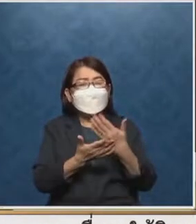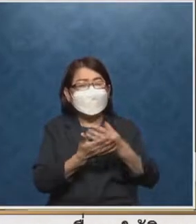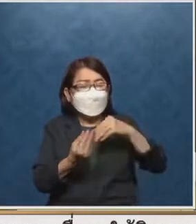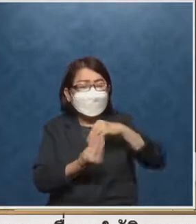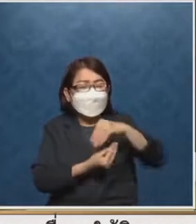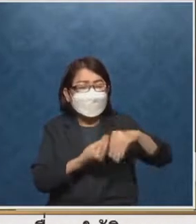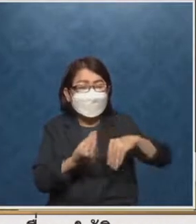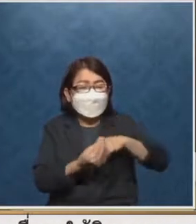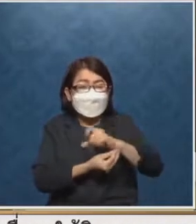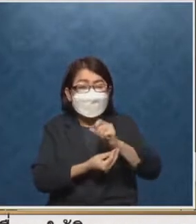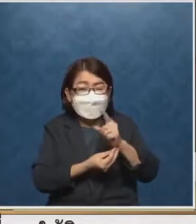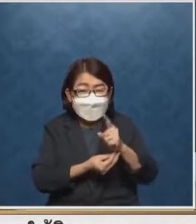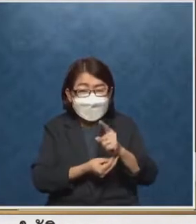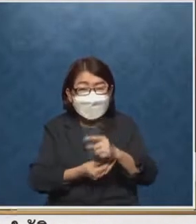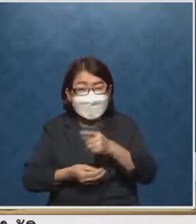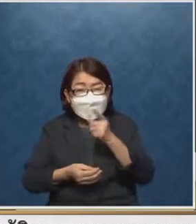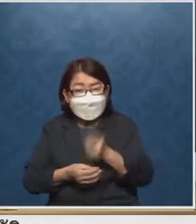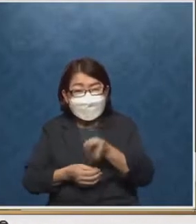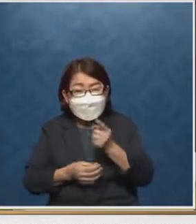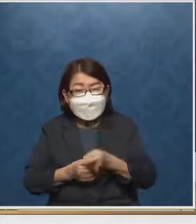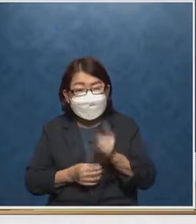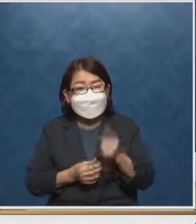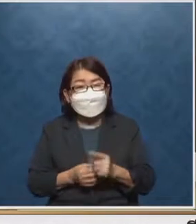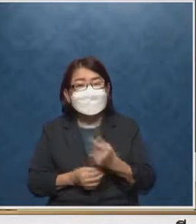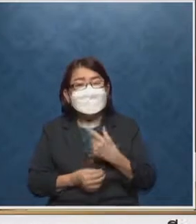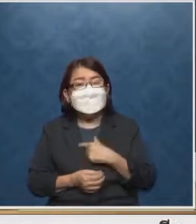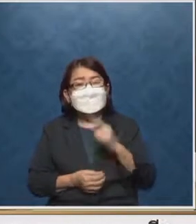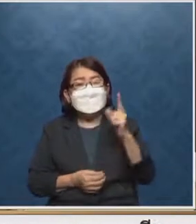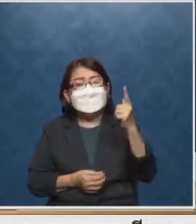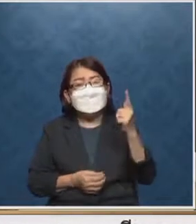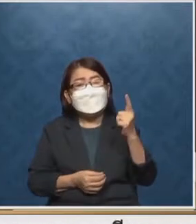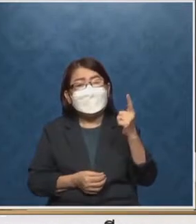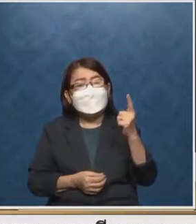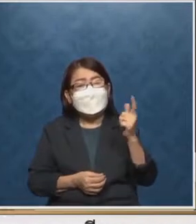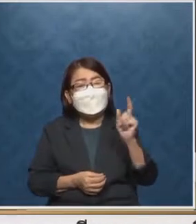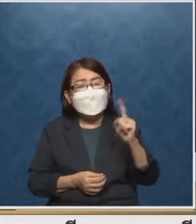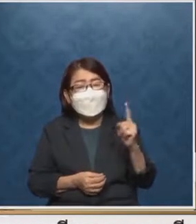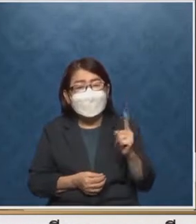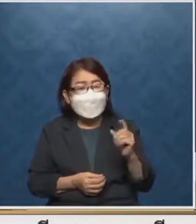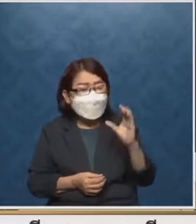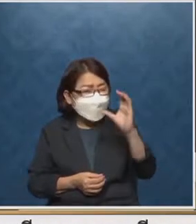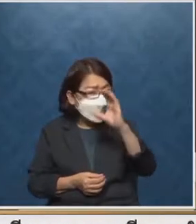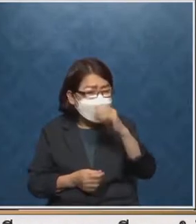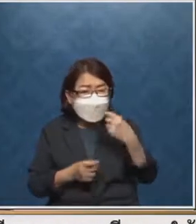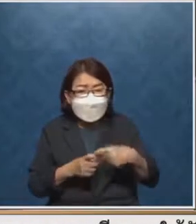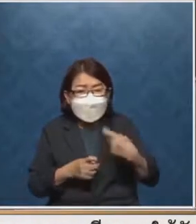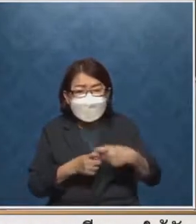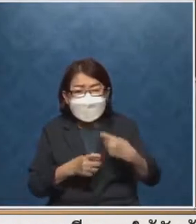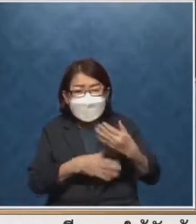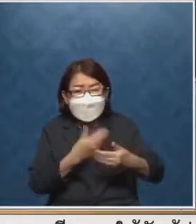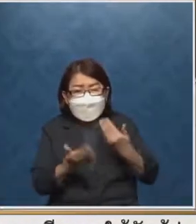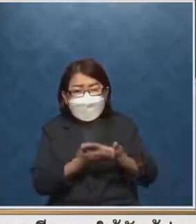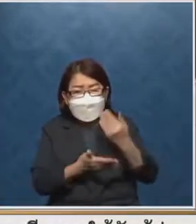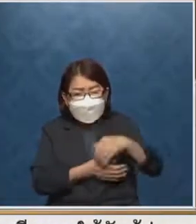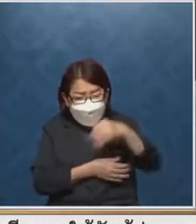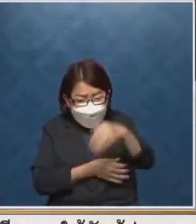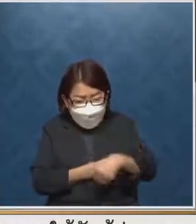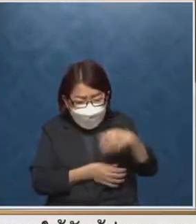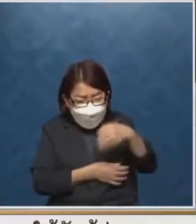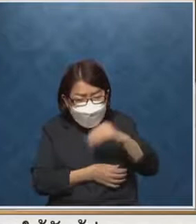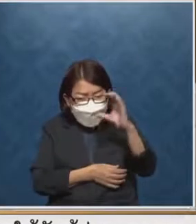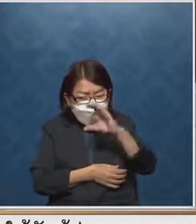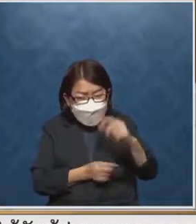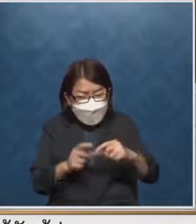เงินเดิมเนี่ยทองคำเป็นมีค่าเขาขุดทองคำกันขุดทองคำก็มาทำใช้ทองคำเป็นหลักใน